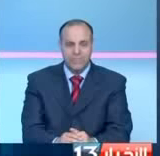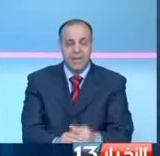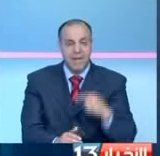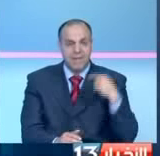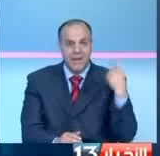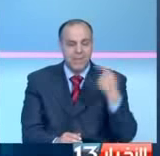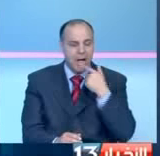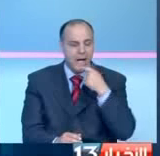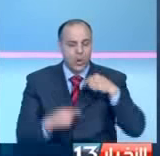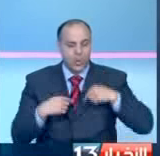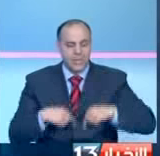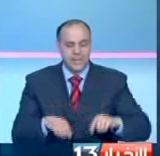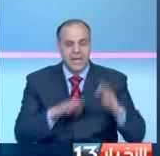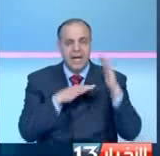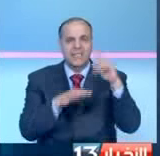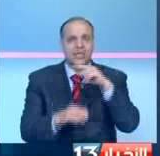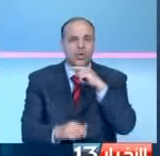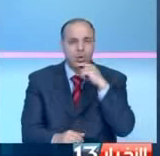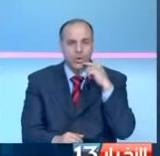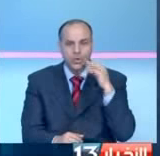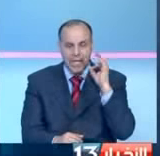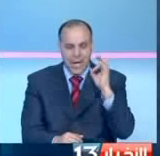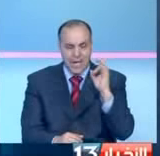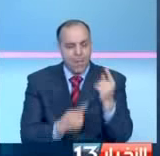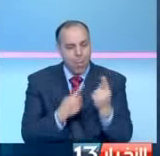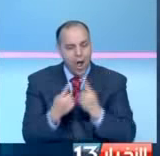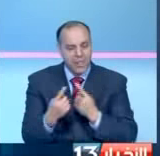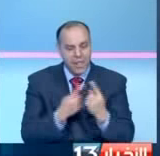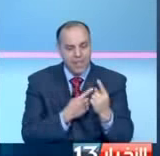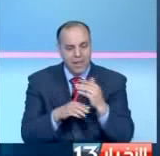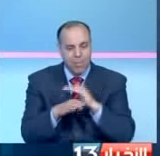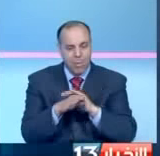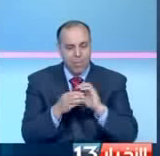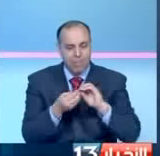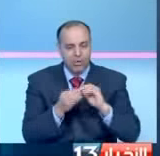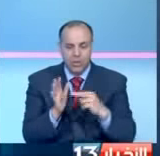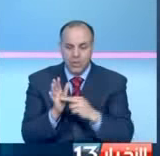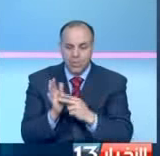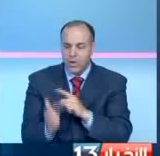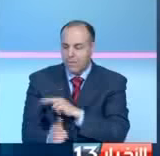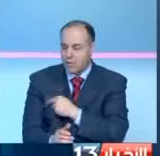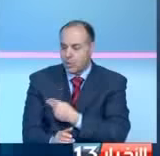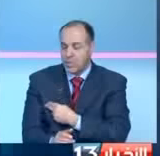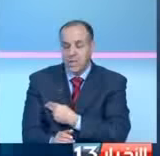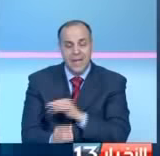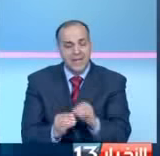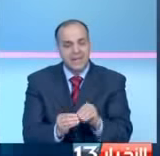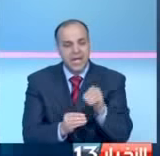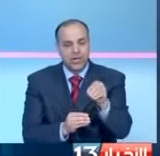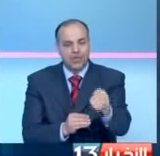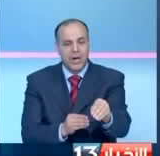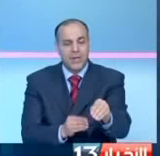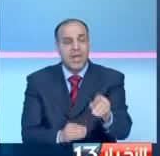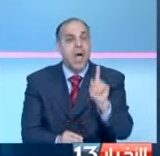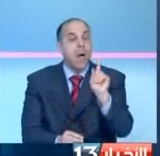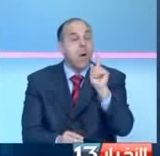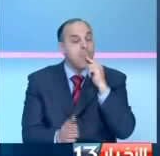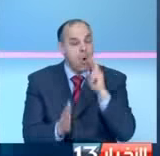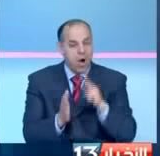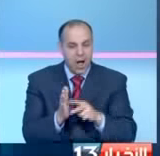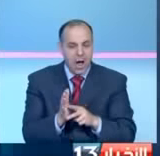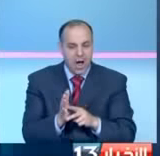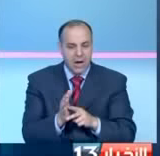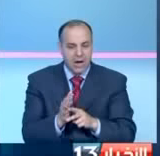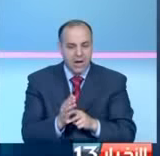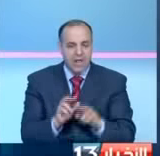دوليا، قال وزير الخارجية الروسي سيرغي لافروف إن المحادثات بشأن الأزمة السورية في جنيف تأجلت بعد أن كان من المقرر أن تجرى